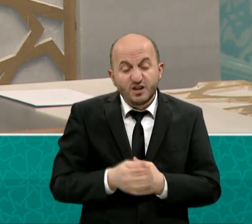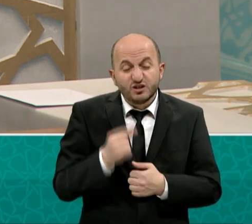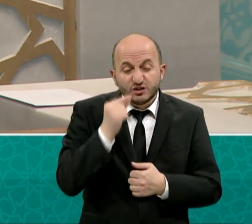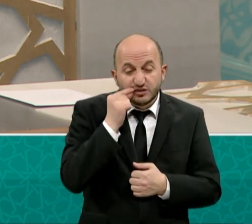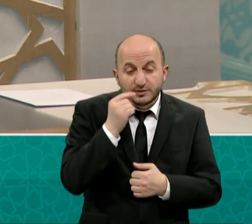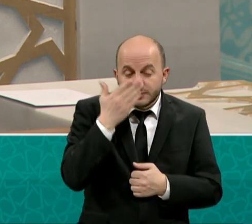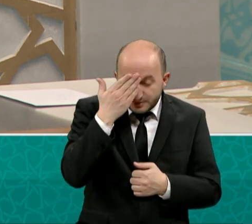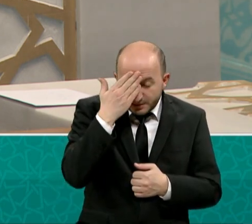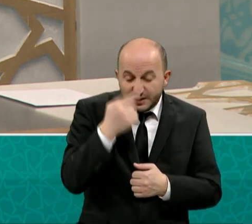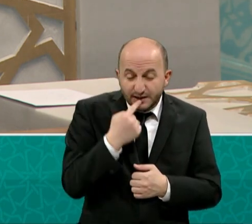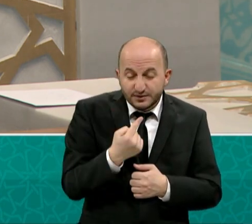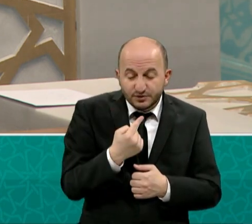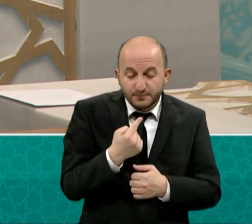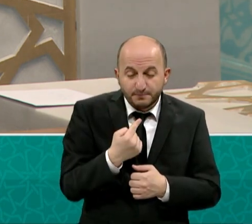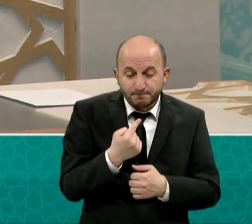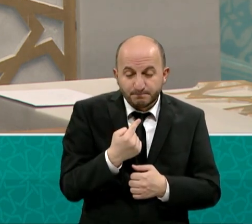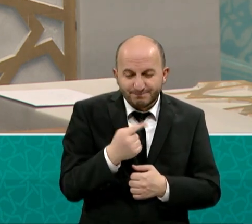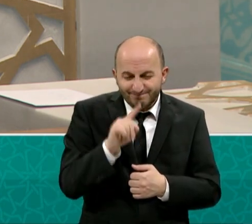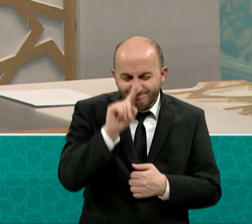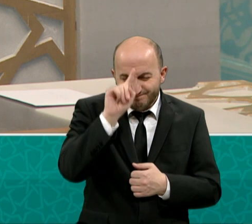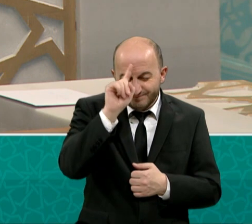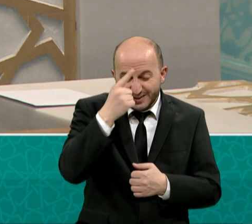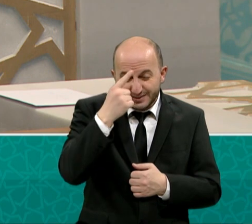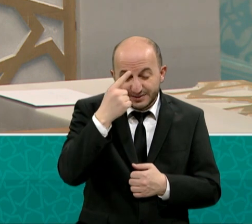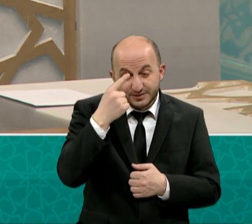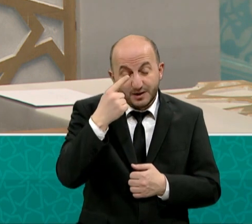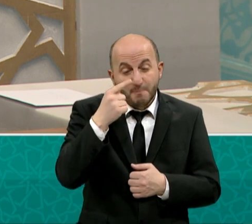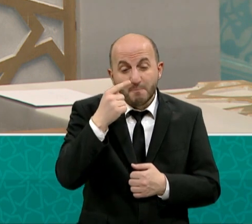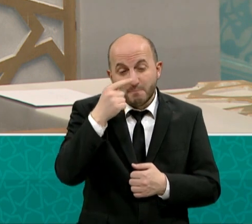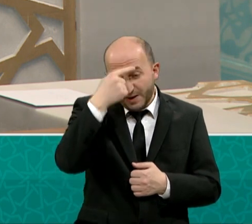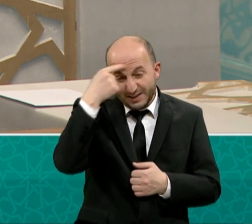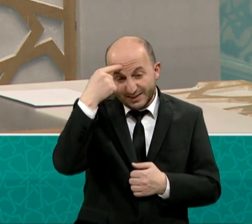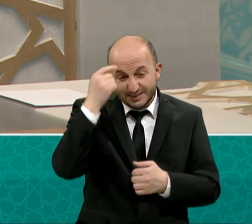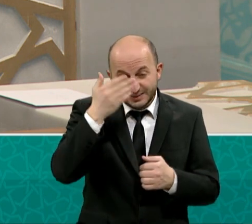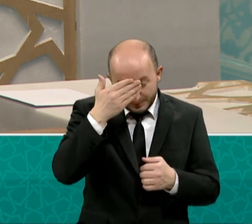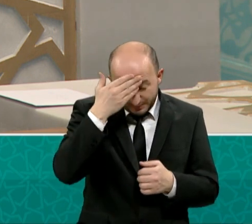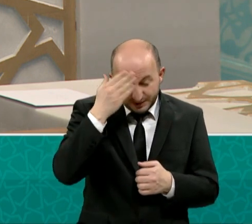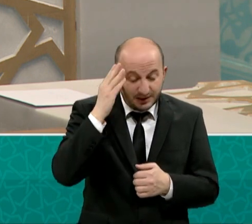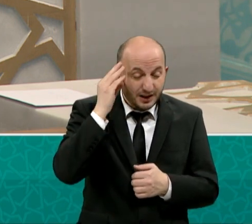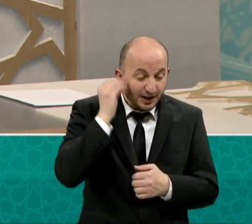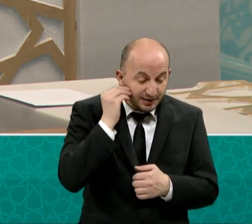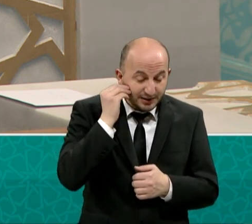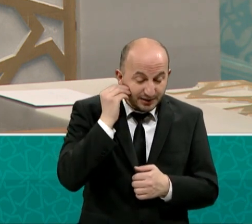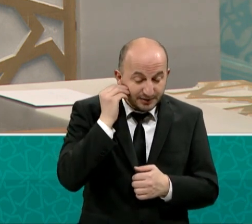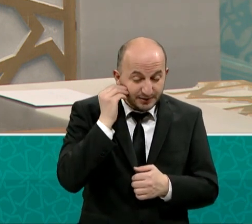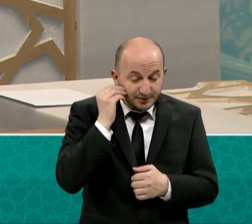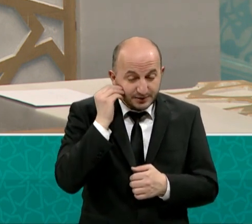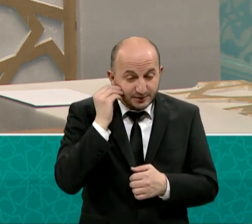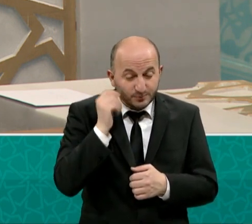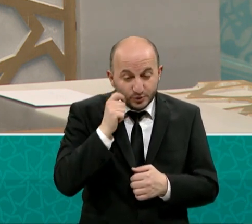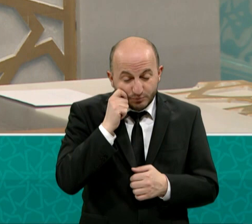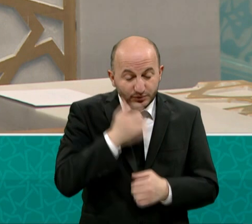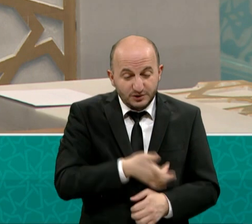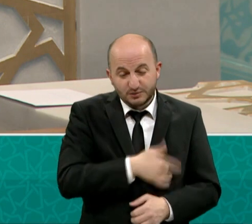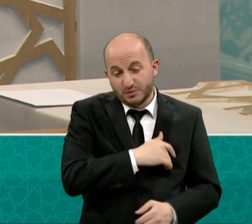ibadet deyince sadece belli ibadetleri anlar da, tamam ben müminim,